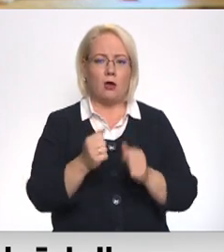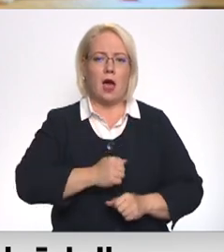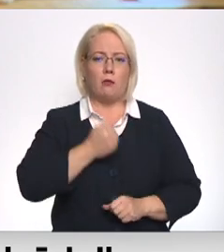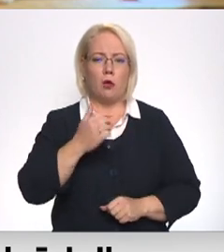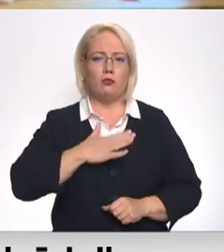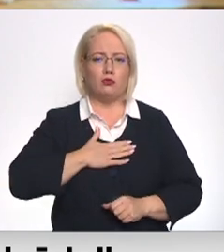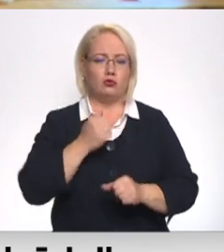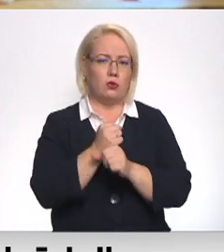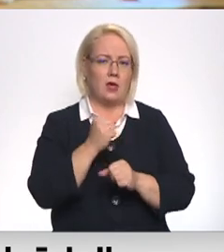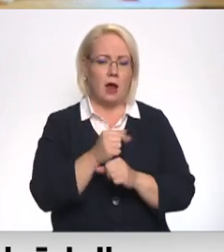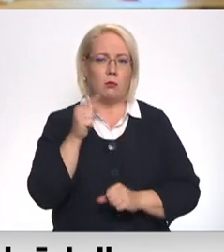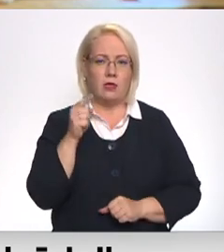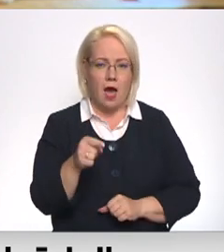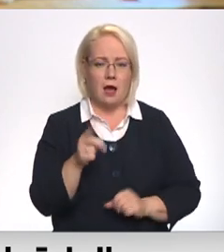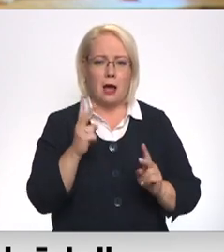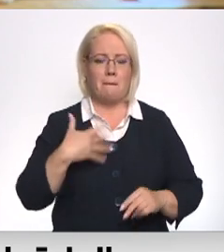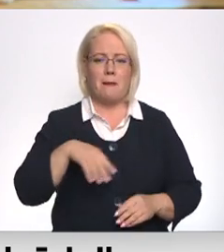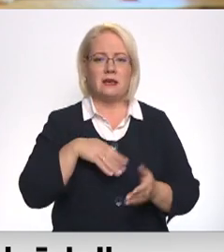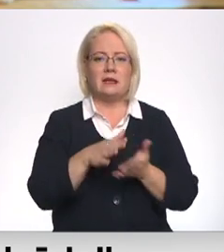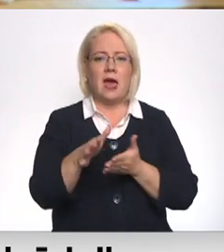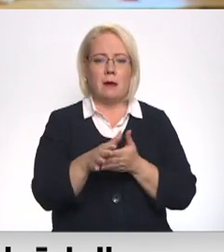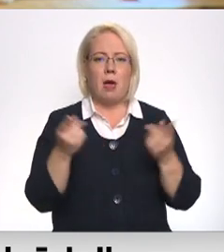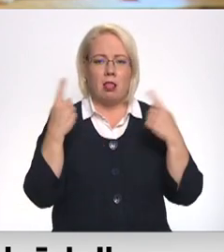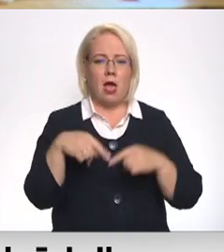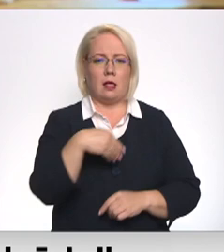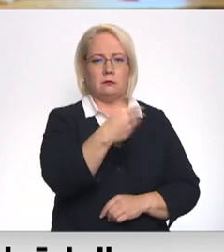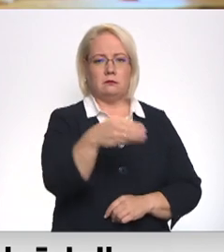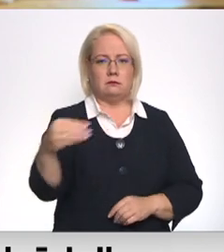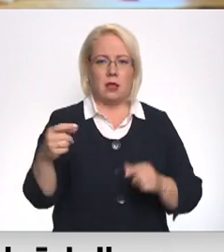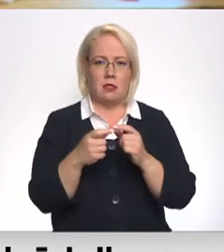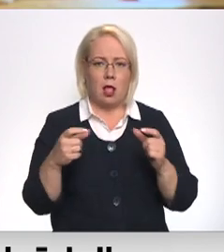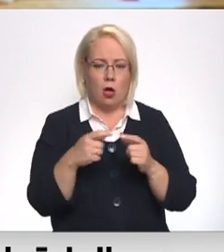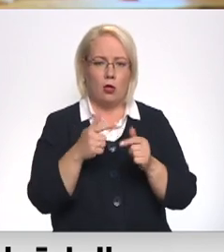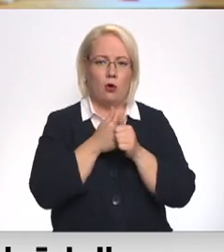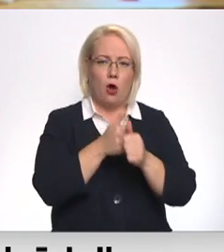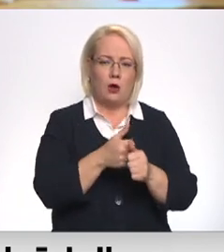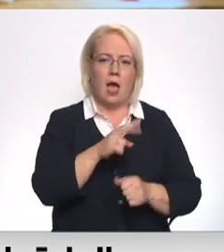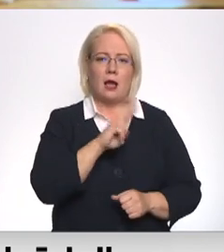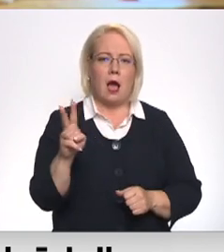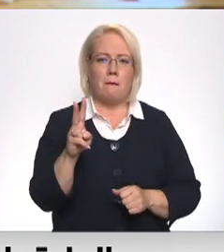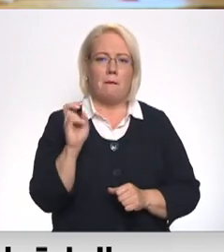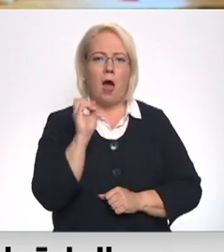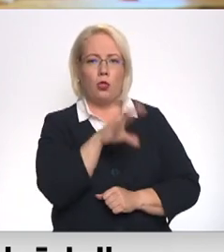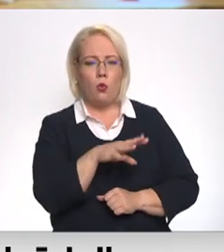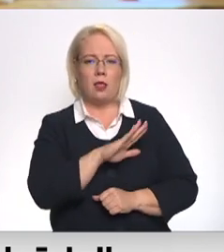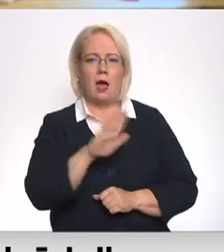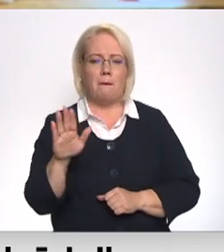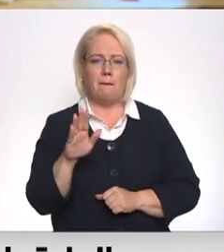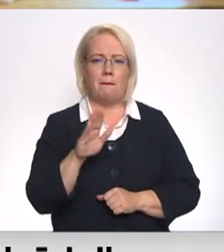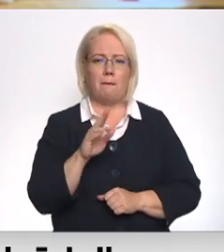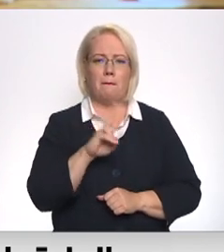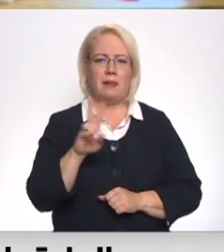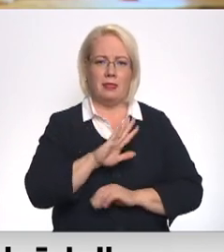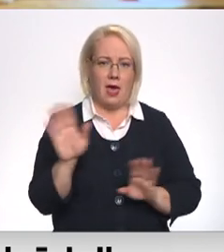darbu tādējādi, ka mēs tērējam laiku, lai šos talonus izdalītu un kontrolētu, kam viņus atdot, kam neatdot. Bet citā